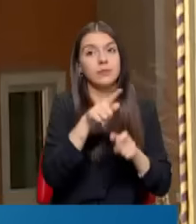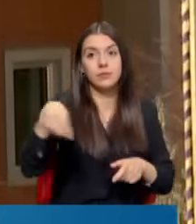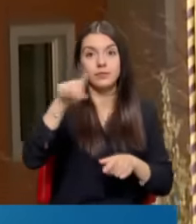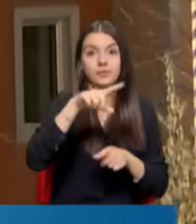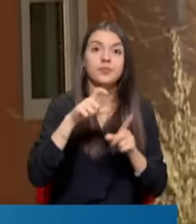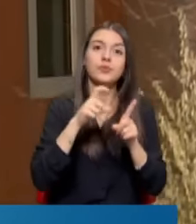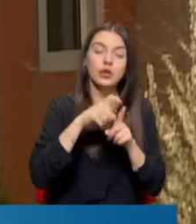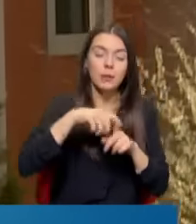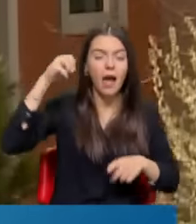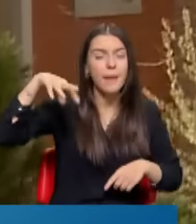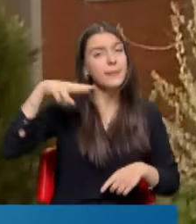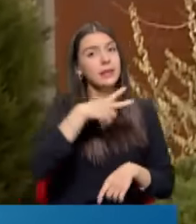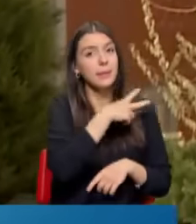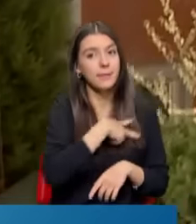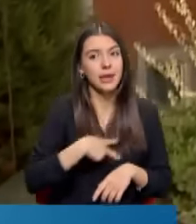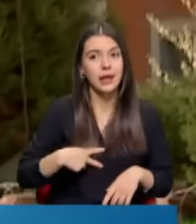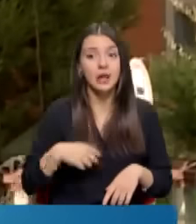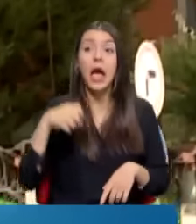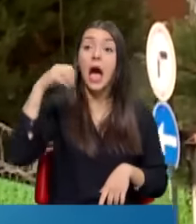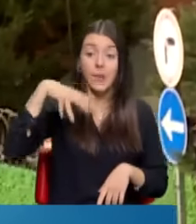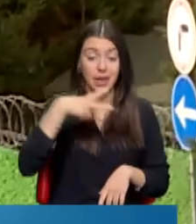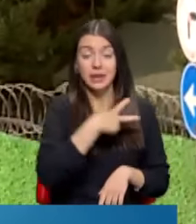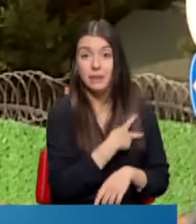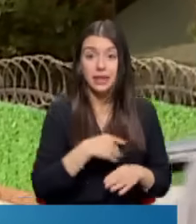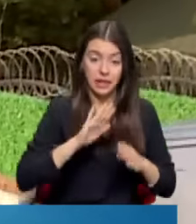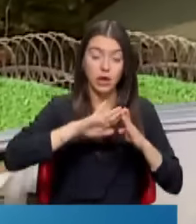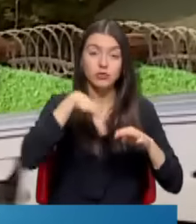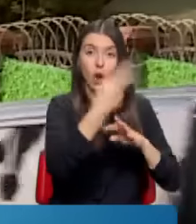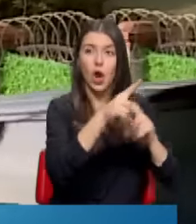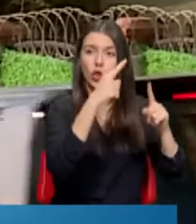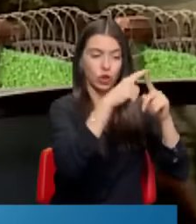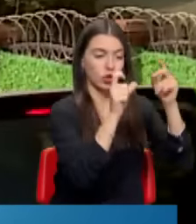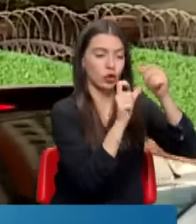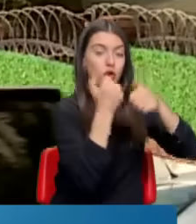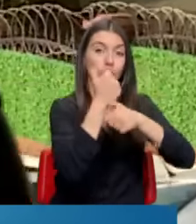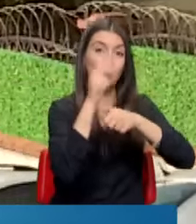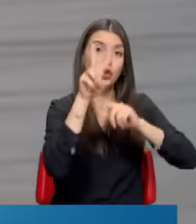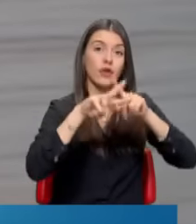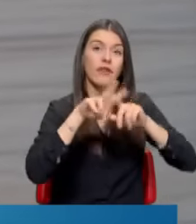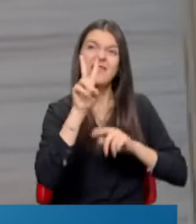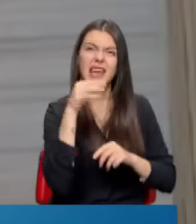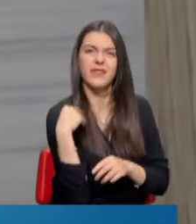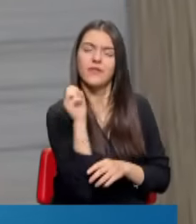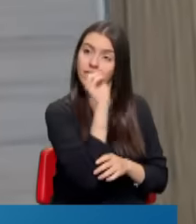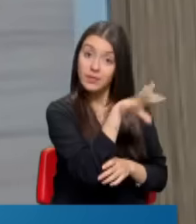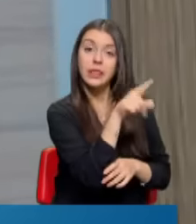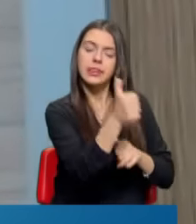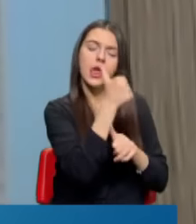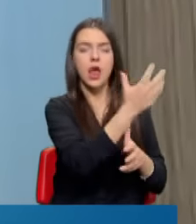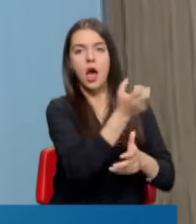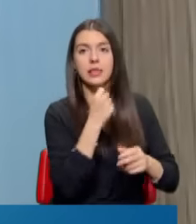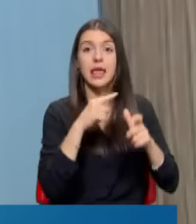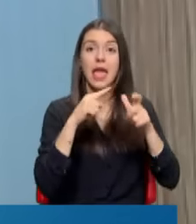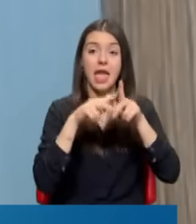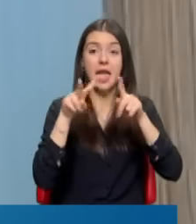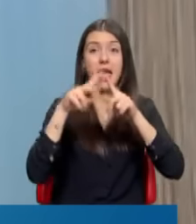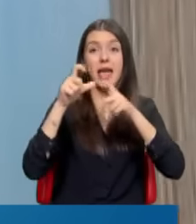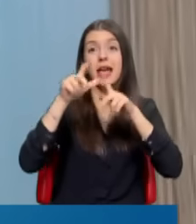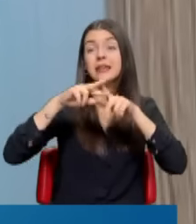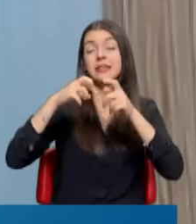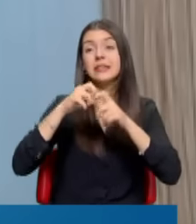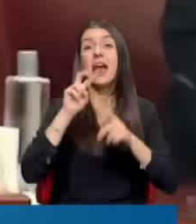AK Partili Belediyesi'ne, AK Partili Belediye'den de TÜGVA'ya tahsis edilen öğrenci yurdunu geri aldı. Ensar Vakfı ile olan